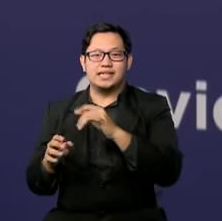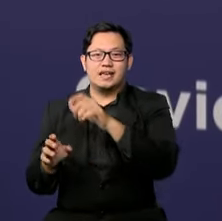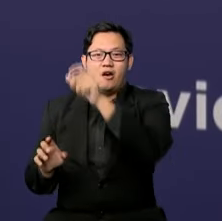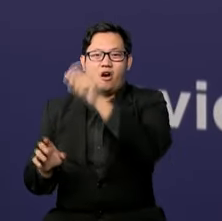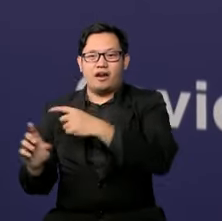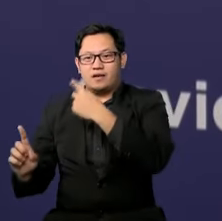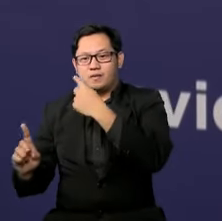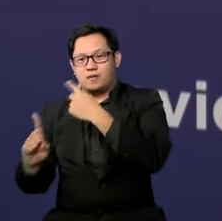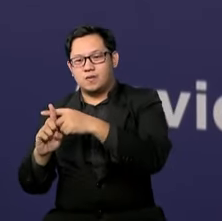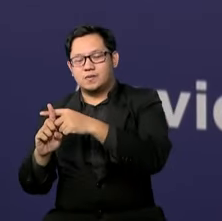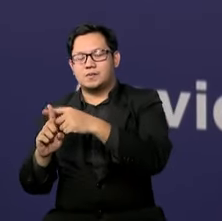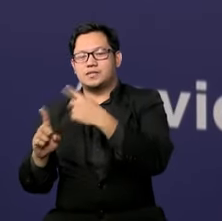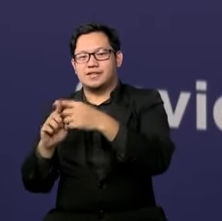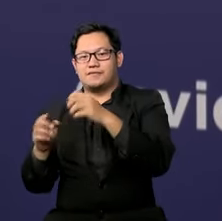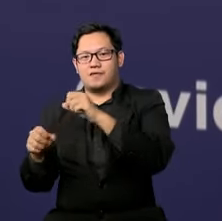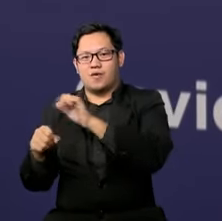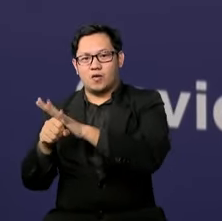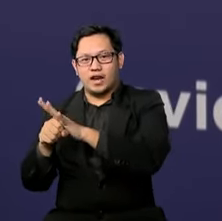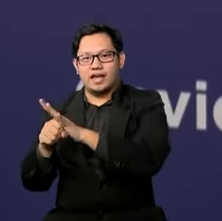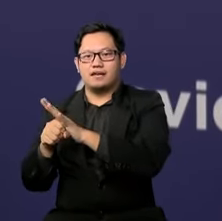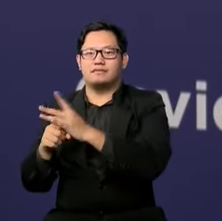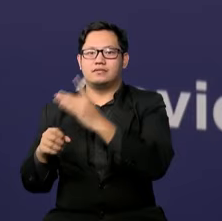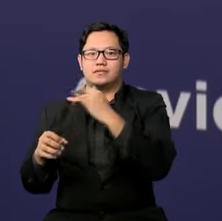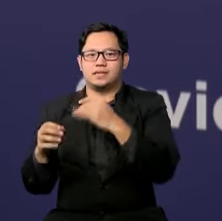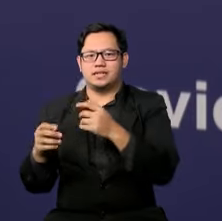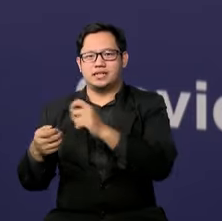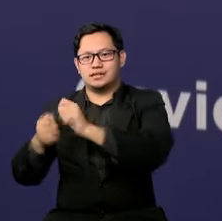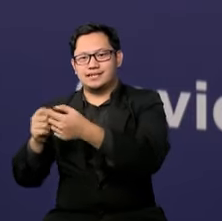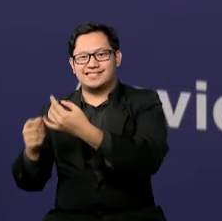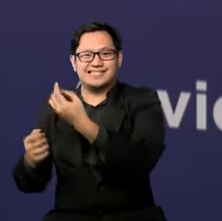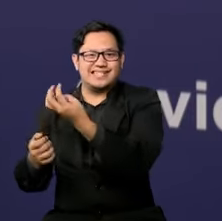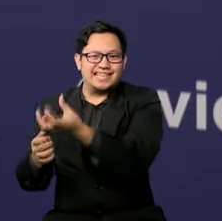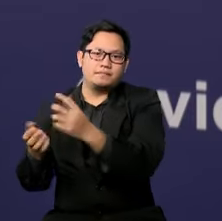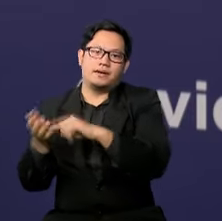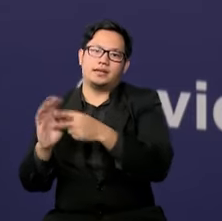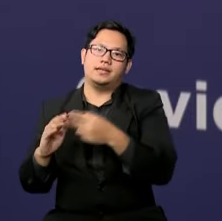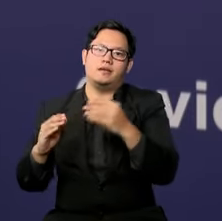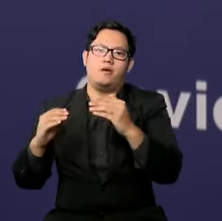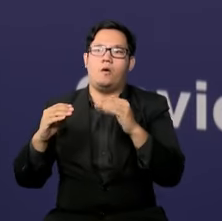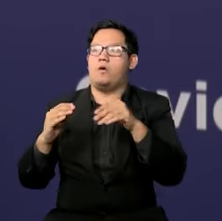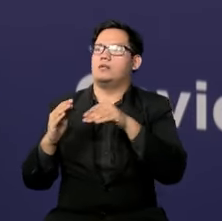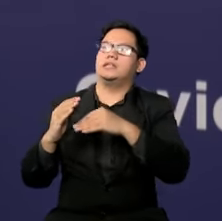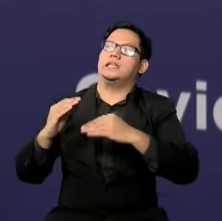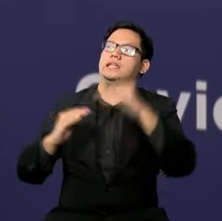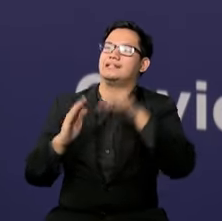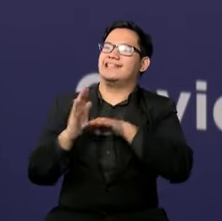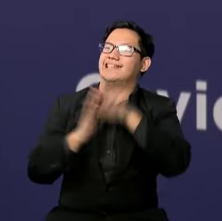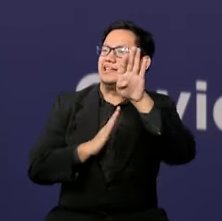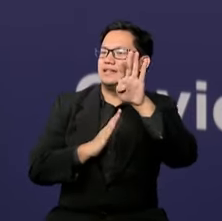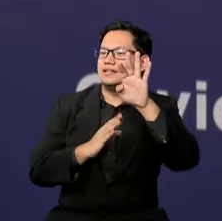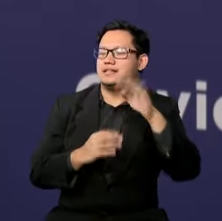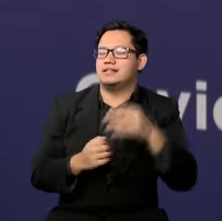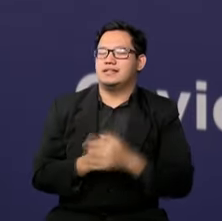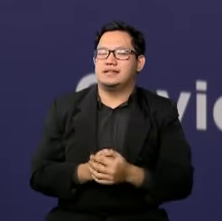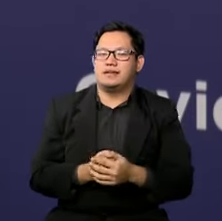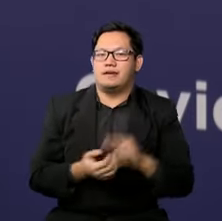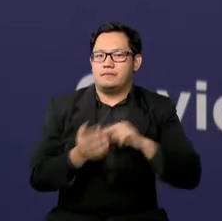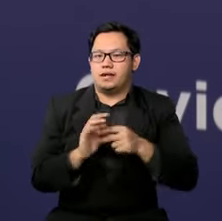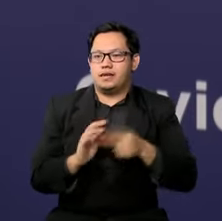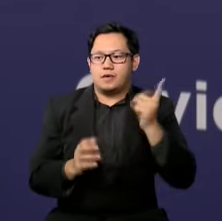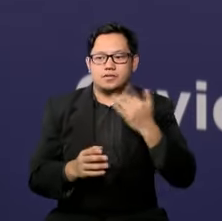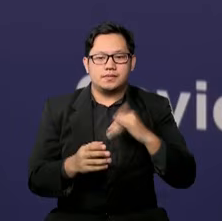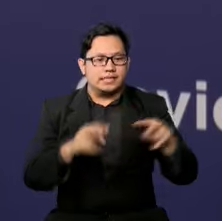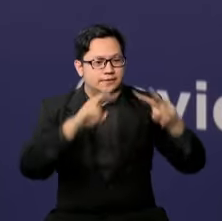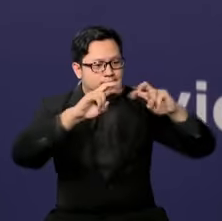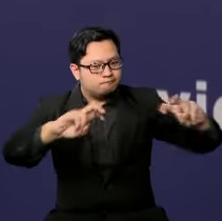spesimen yang diperiksa tentu positifnya akan semakin tinggi kita bisa mengevaluasi daerah-daerah mana yang memang harus ditingkatkan jumlah pemeriksaan